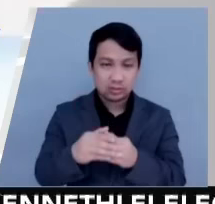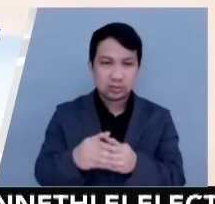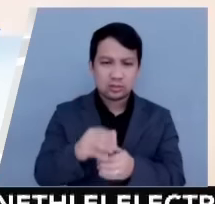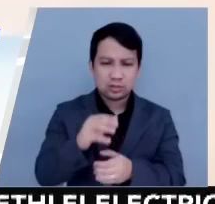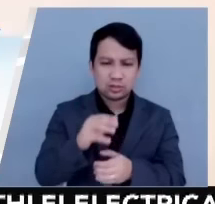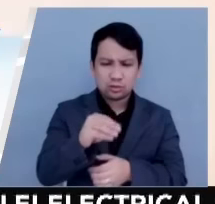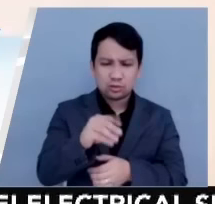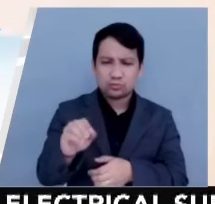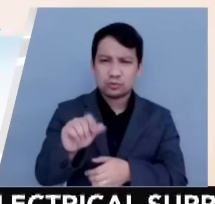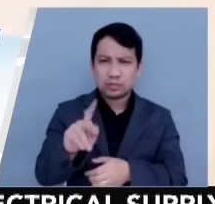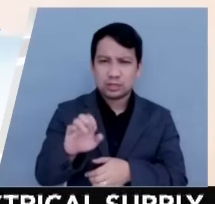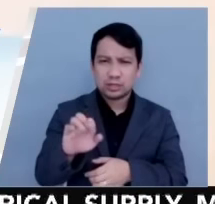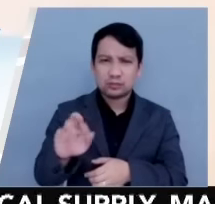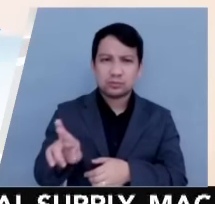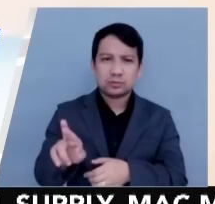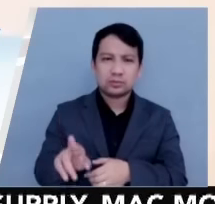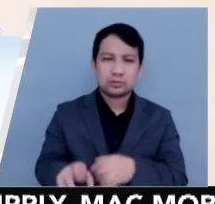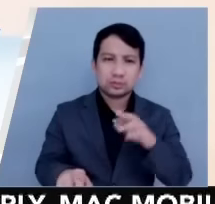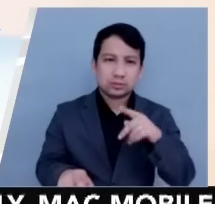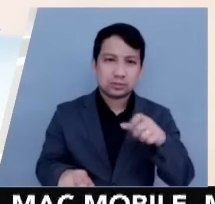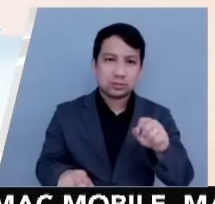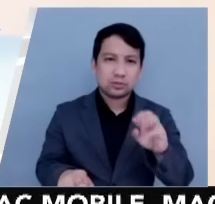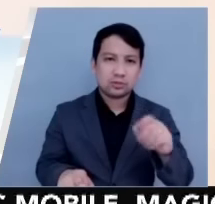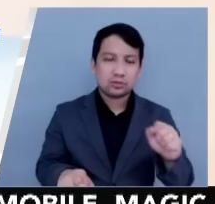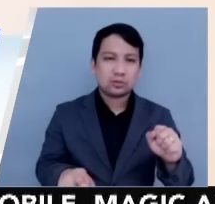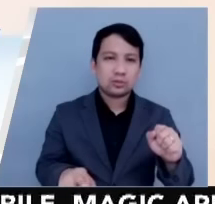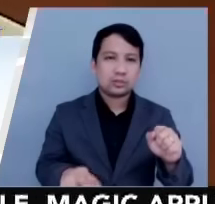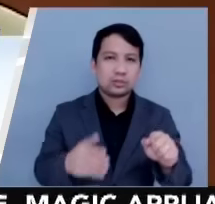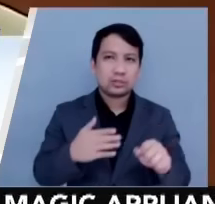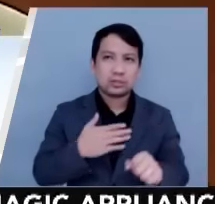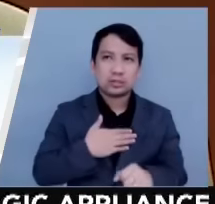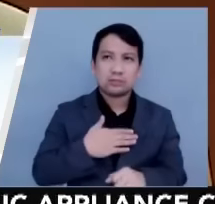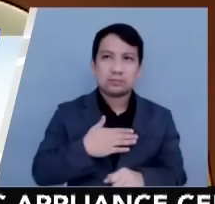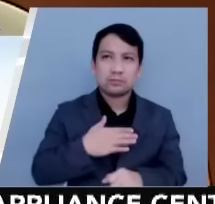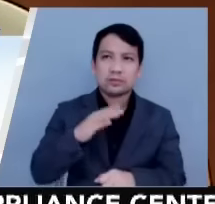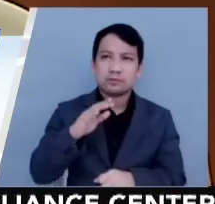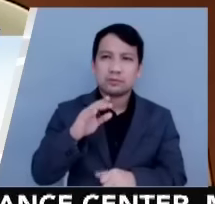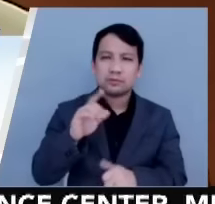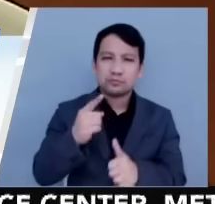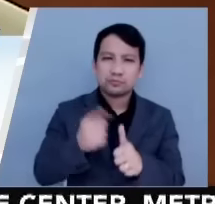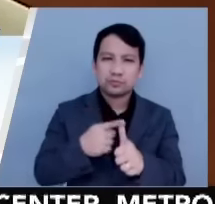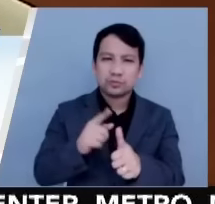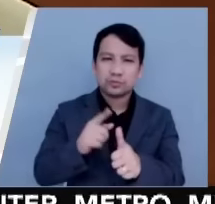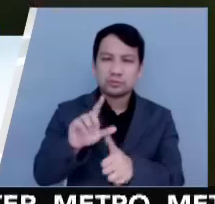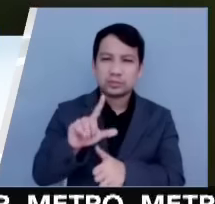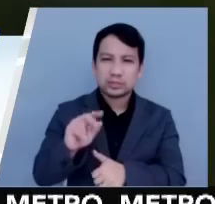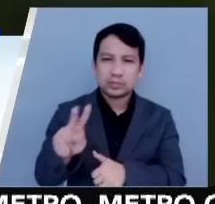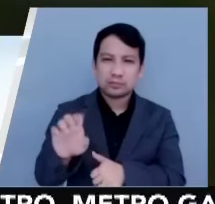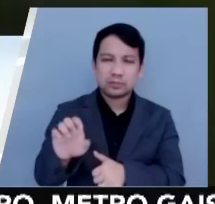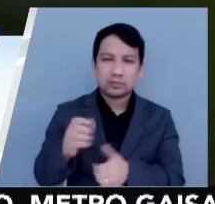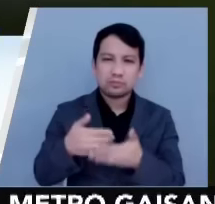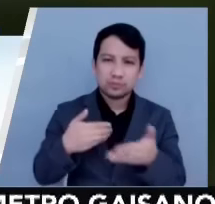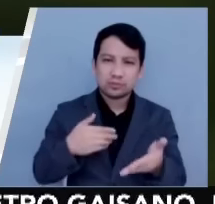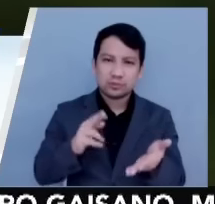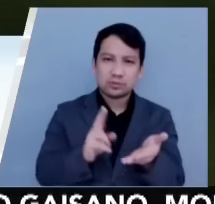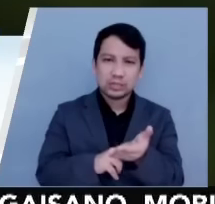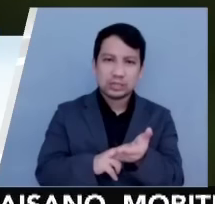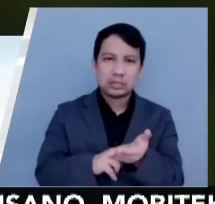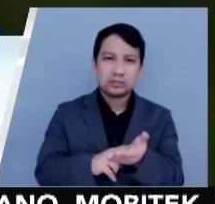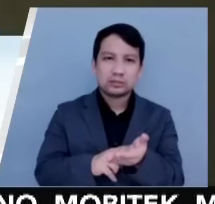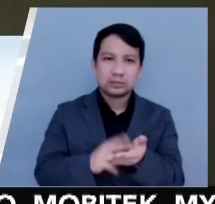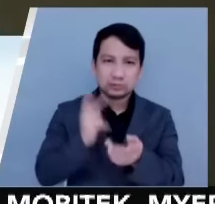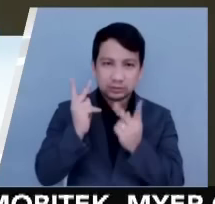Rayo, Strong Girl Bong Soon, at My First First Love. Before he officially signed the contract, ay nag-guest din siya sa